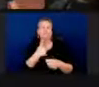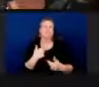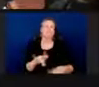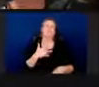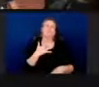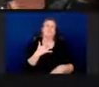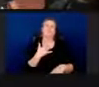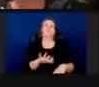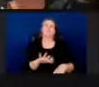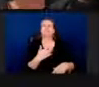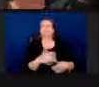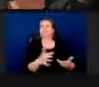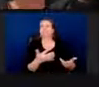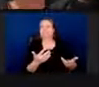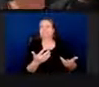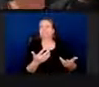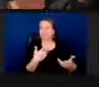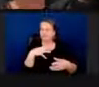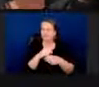فعندما